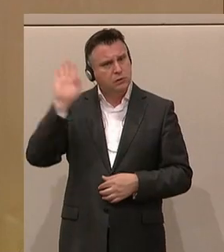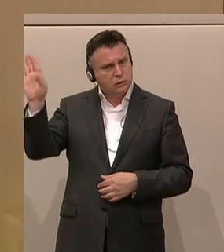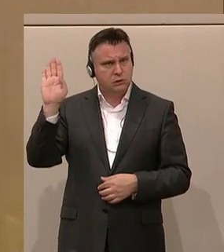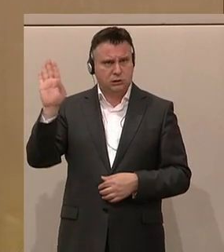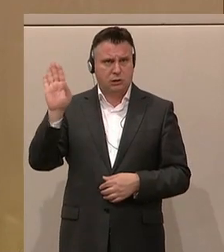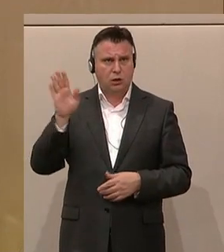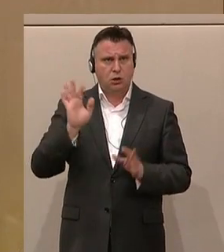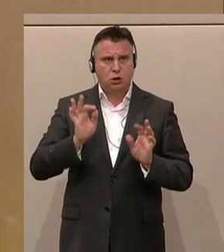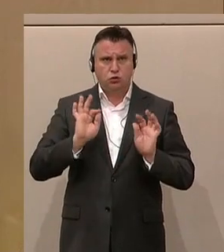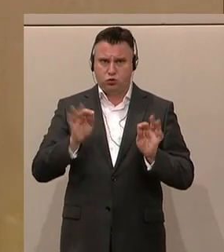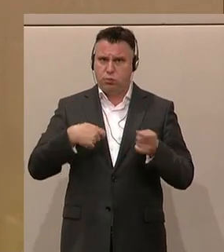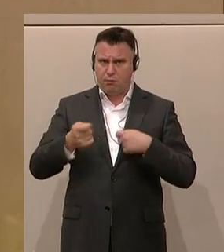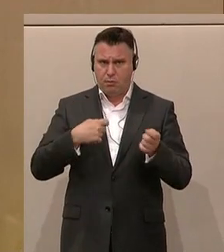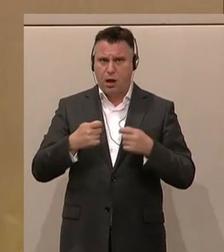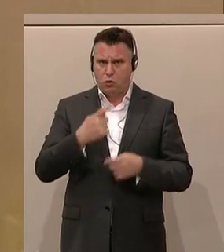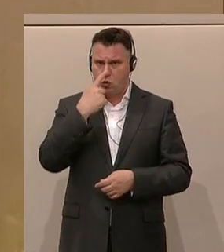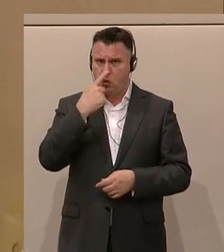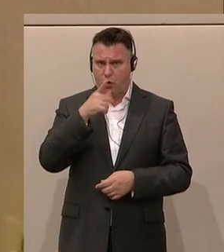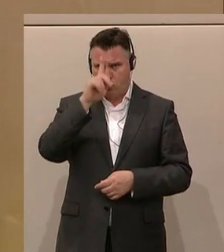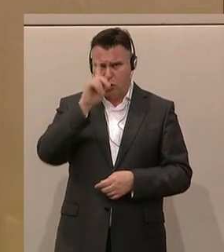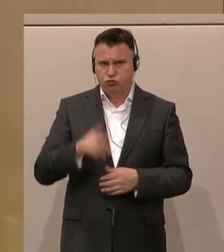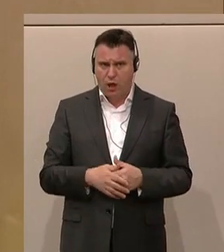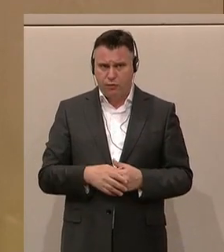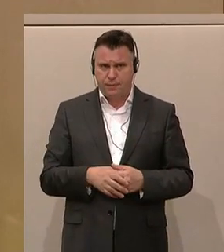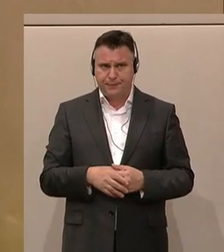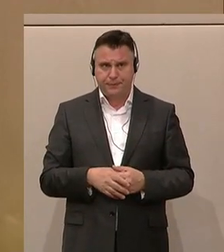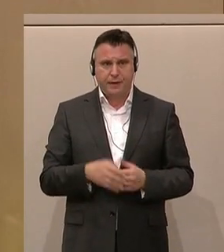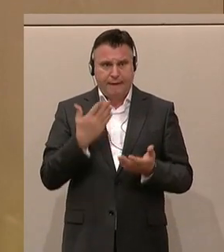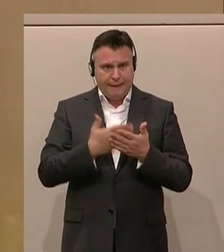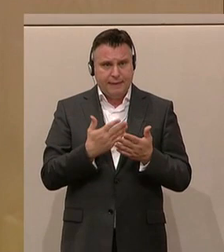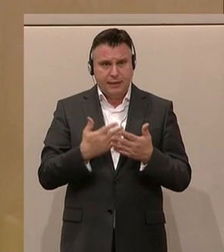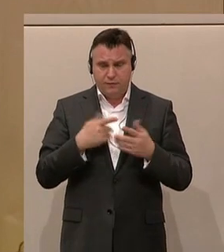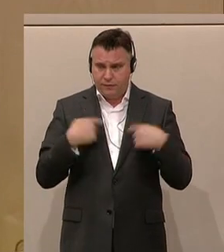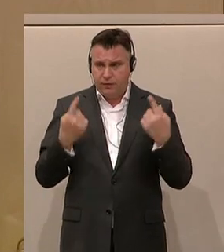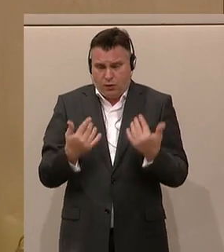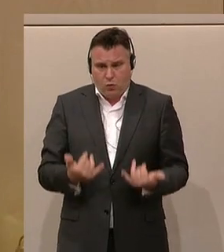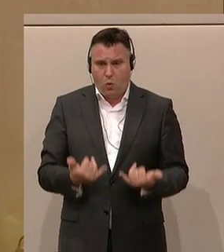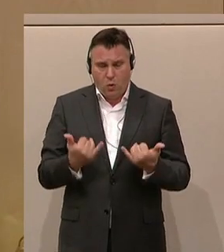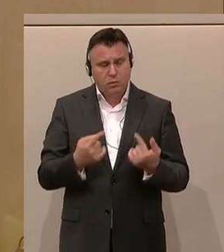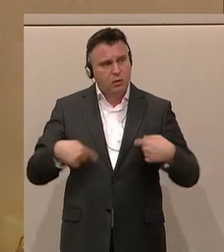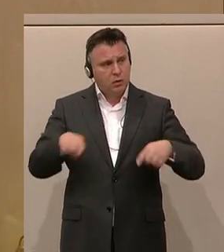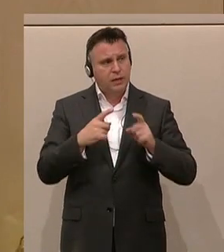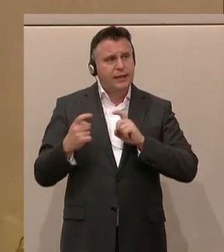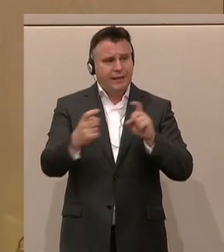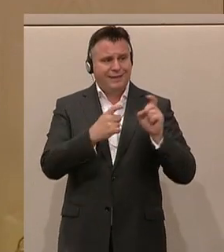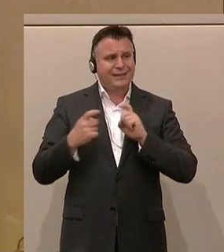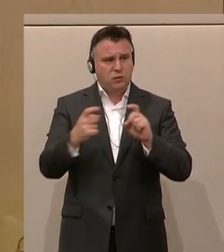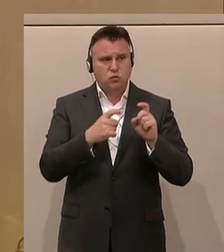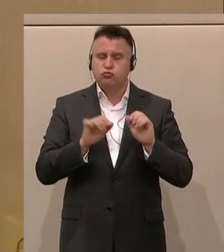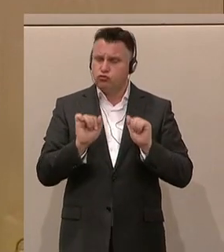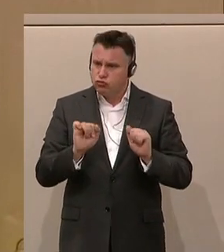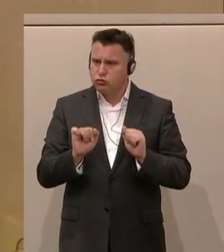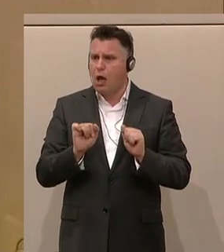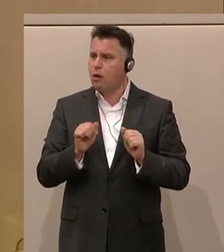lokalen Supermarkt zu Hause vorfindet. Und nicht zuletzt deshalb sollten wir auch hier und heute bei aller Diskussion und bei aller Liebe zum Diskurs